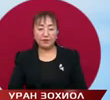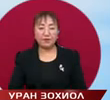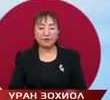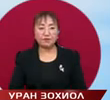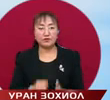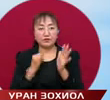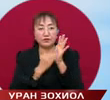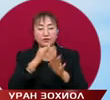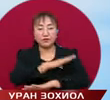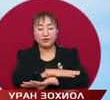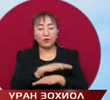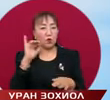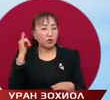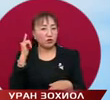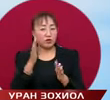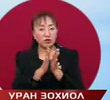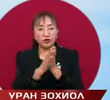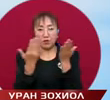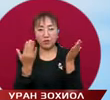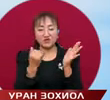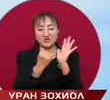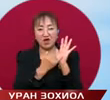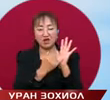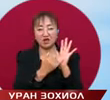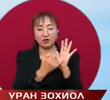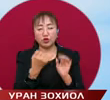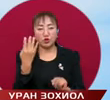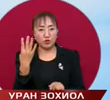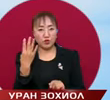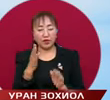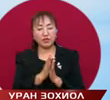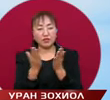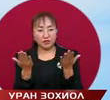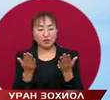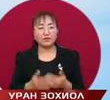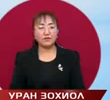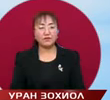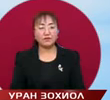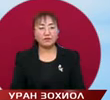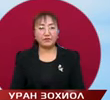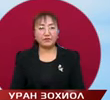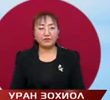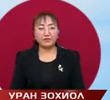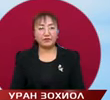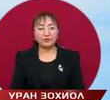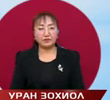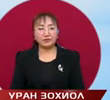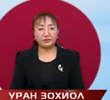6 дугаар ангийн уран зохиолын номны 64 дугаар талаа нэгрээ хүүхдүүдээ. За утгыг